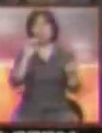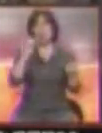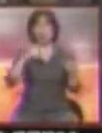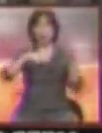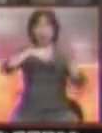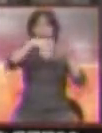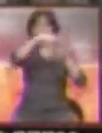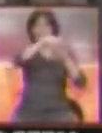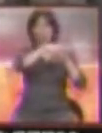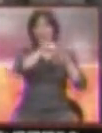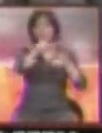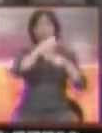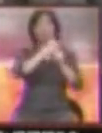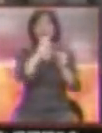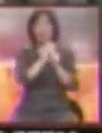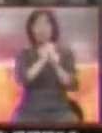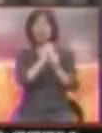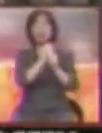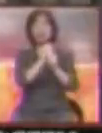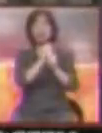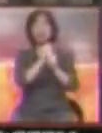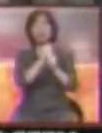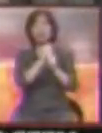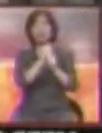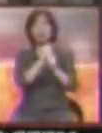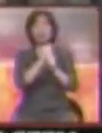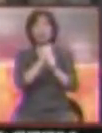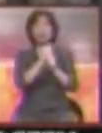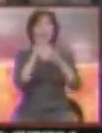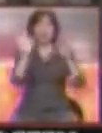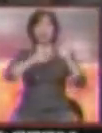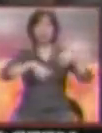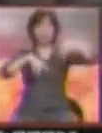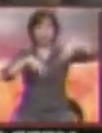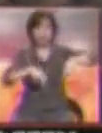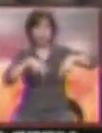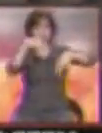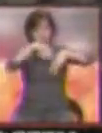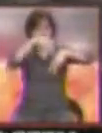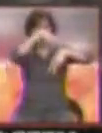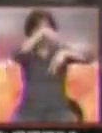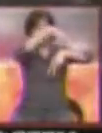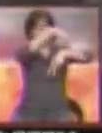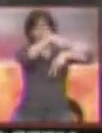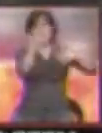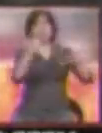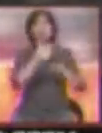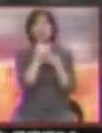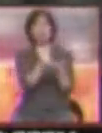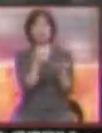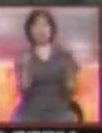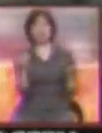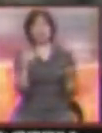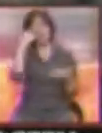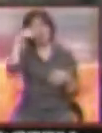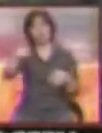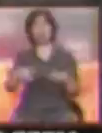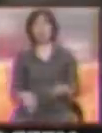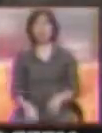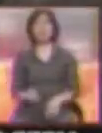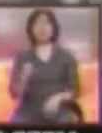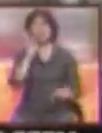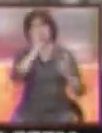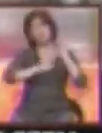hagdan, bumubuo pa sila ng human pyramid para lamang makaakyat at makababa. Dagdag pa sa